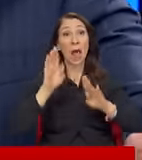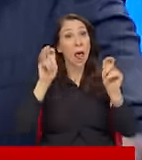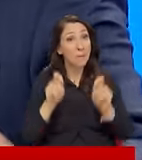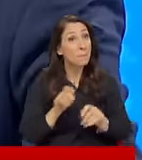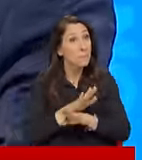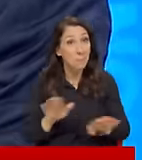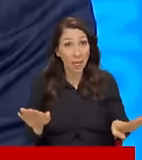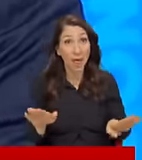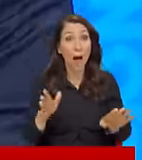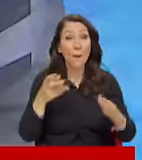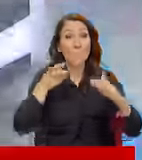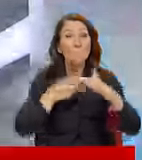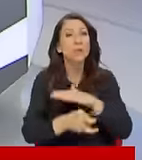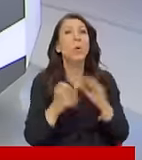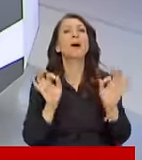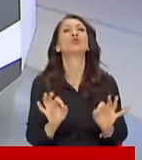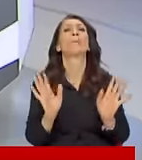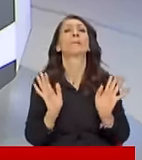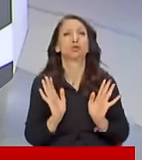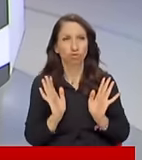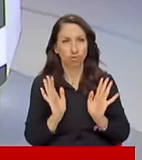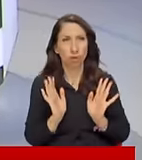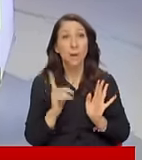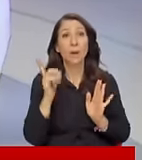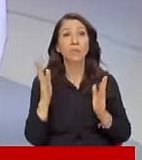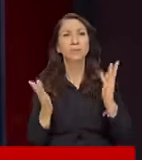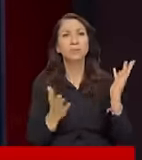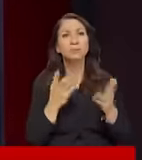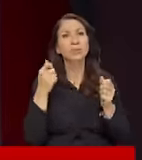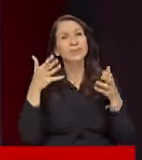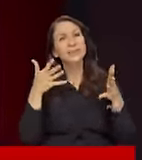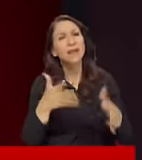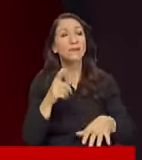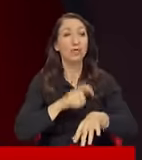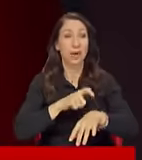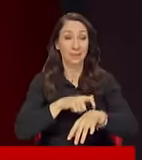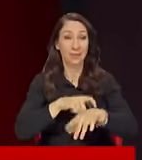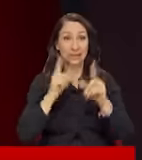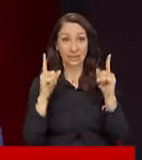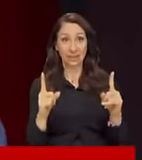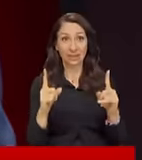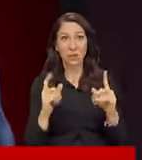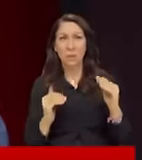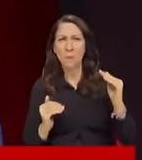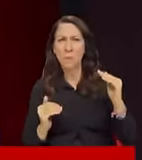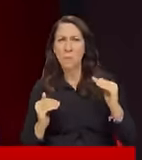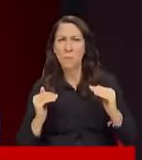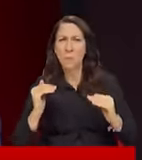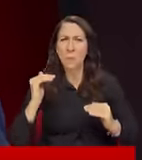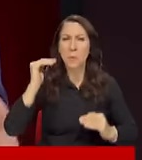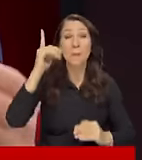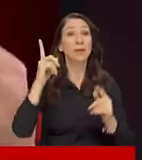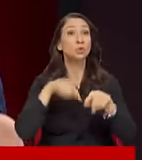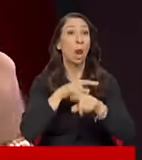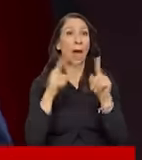yapılmış ama metrolara başlanmamış, bir ihmal ve israf döneminin tavan yaptığı bir süreç.